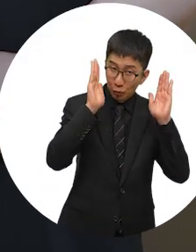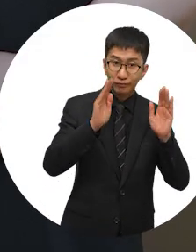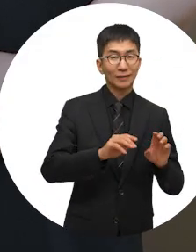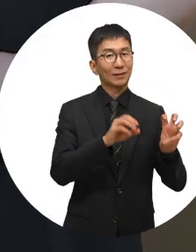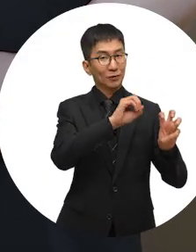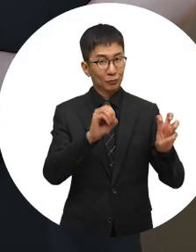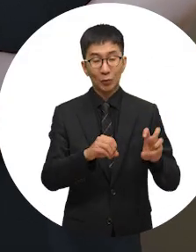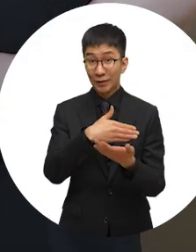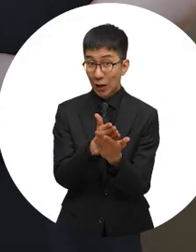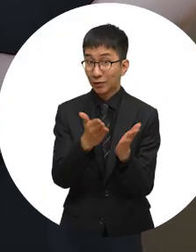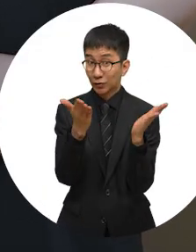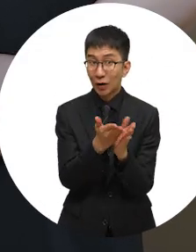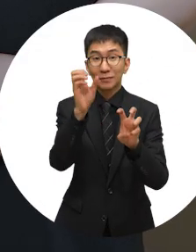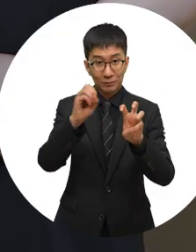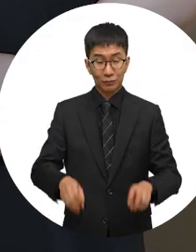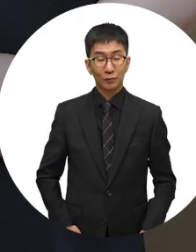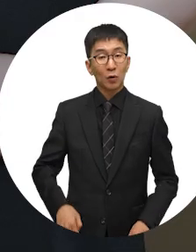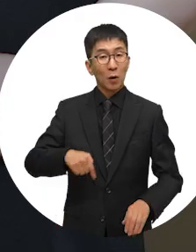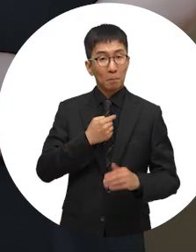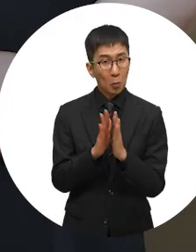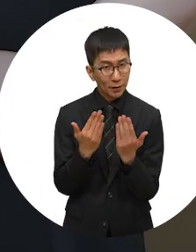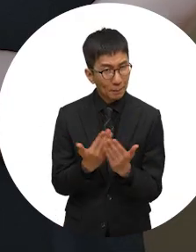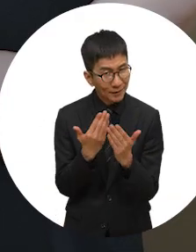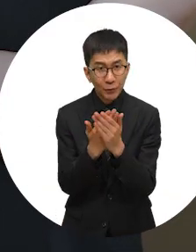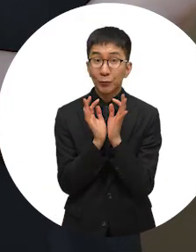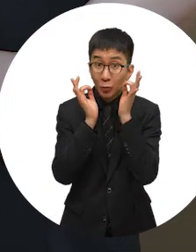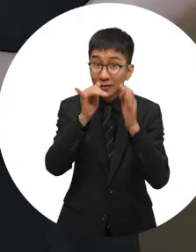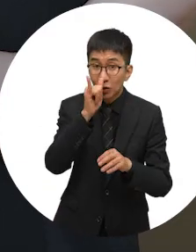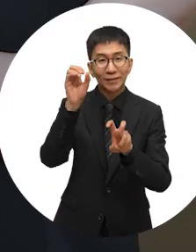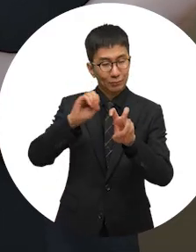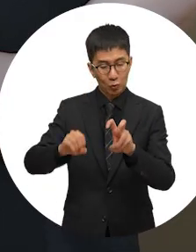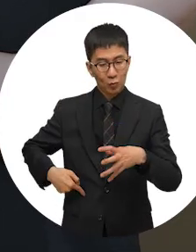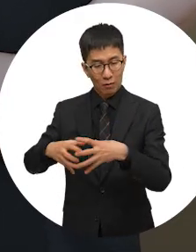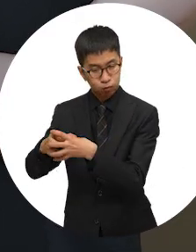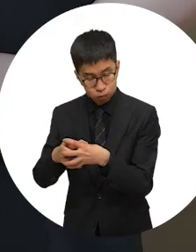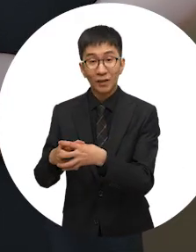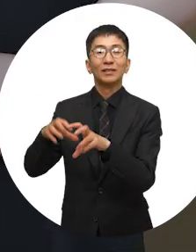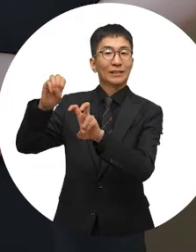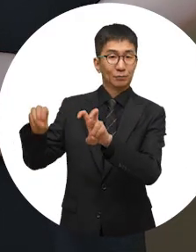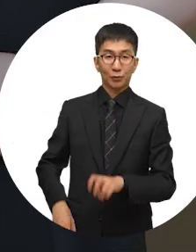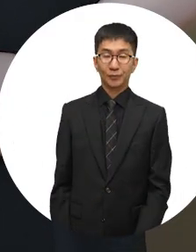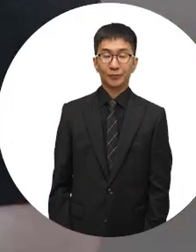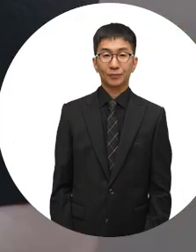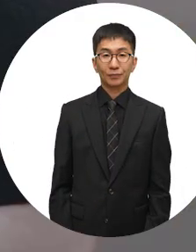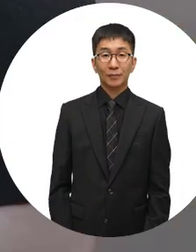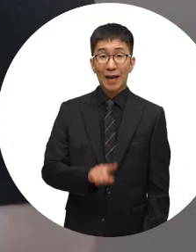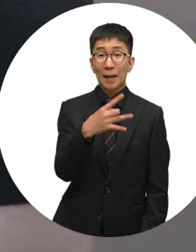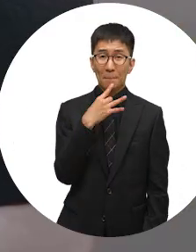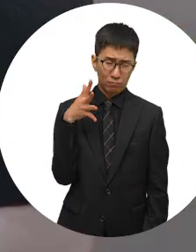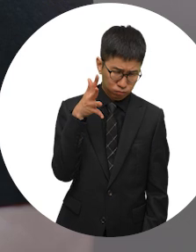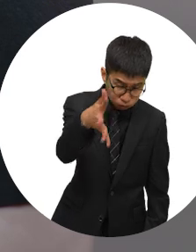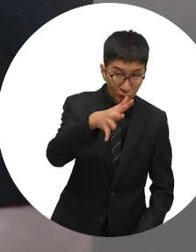30%, 계열 적합성 30%, 자기주도성 20%, 공동체 의식 20%의 비율로 평가가 이루어집니다. 즉,